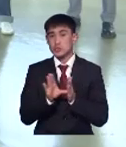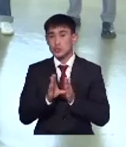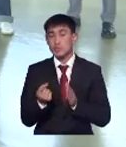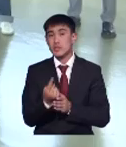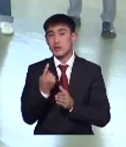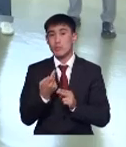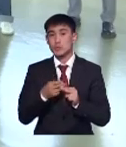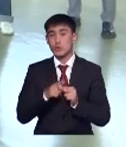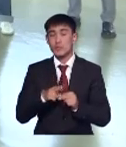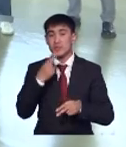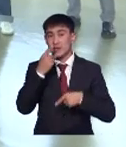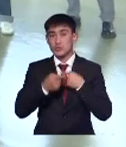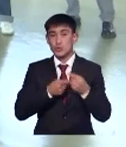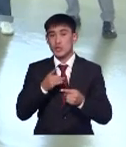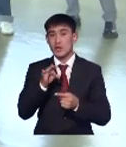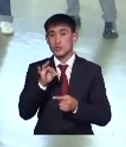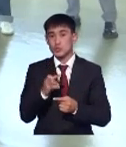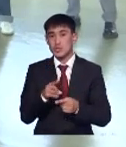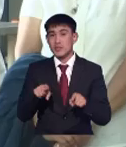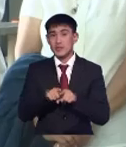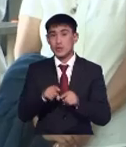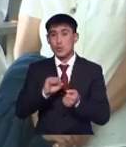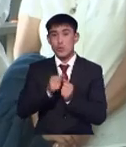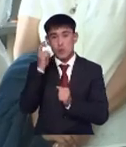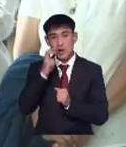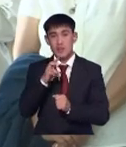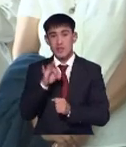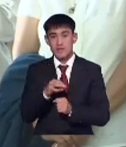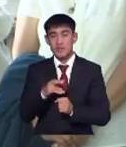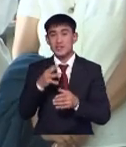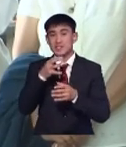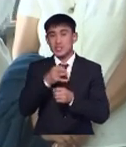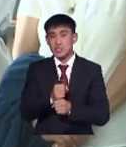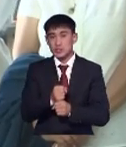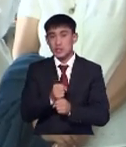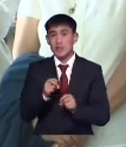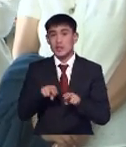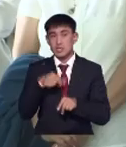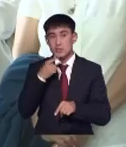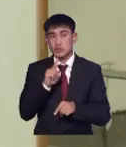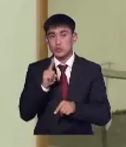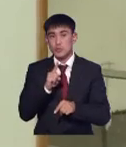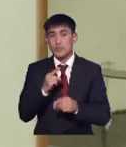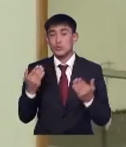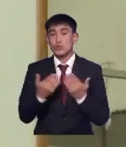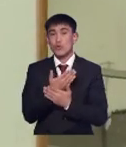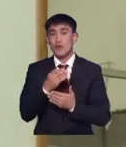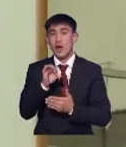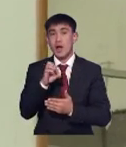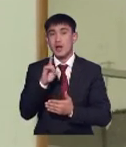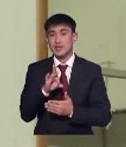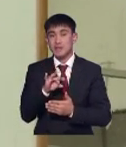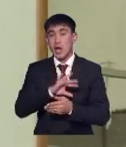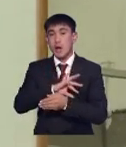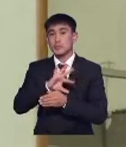источникам энергии, поскольку традиционные ресурсы, такие как уголь и нефть, истощаются. Он также отметил, что современные атомные